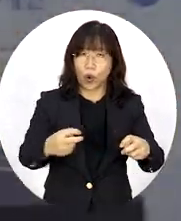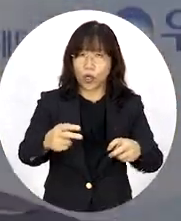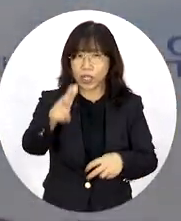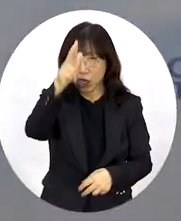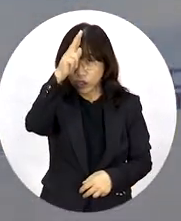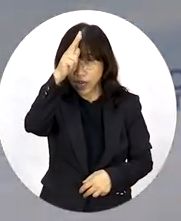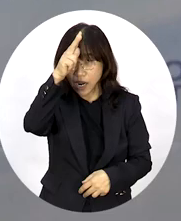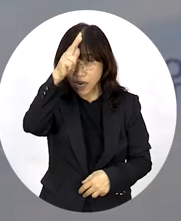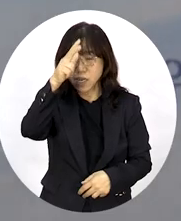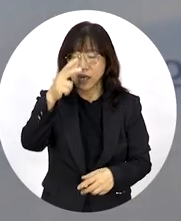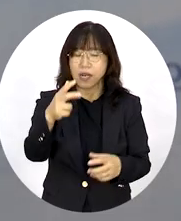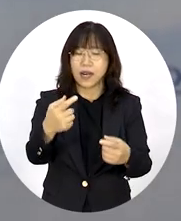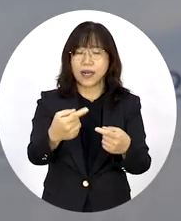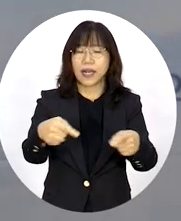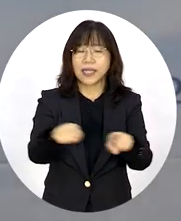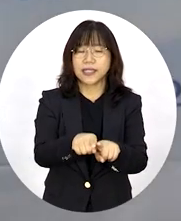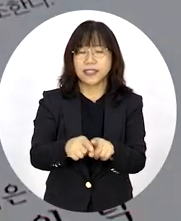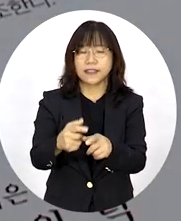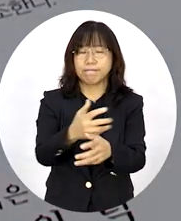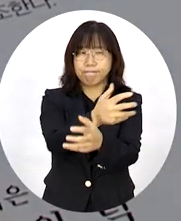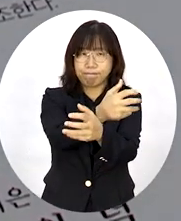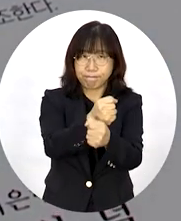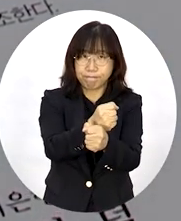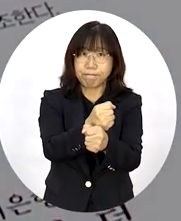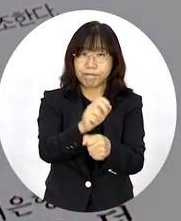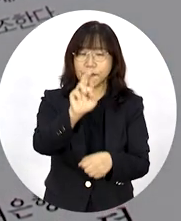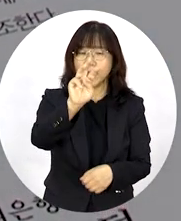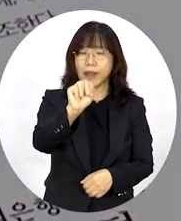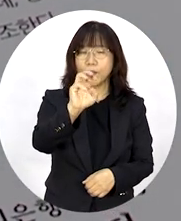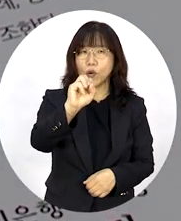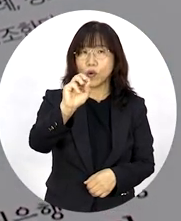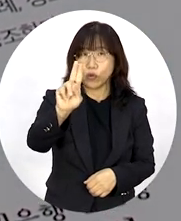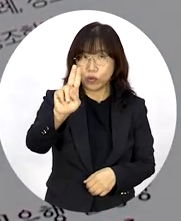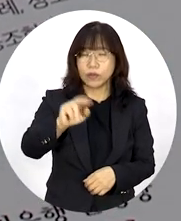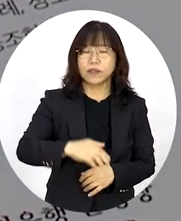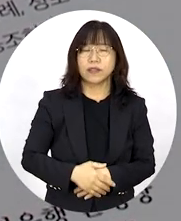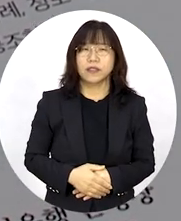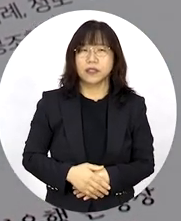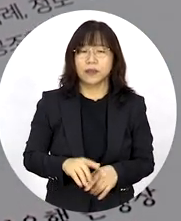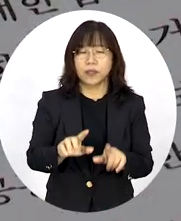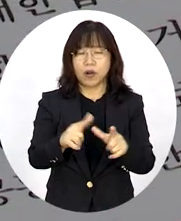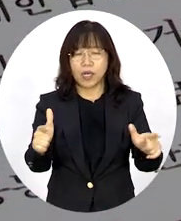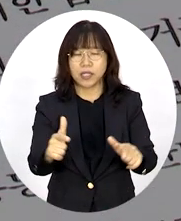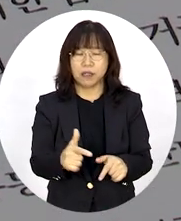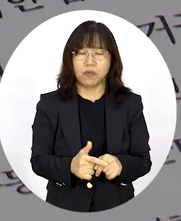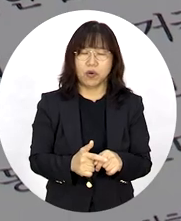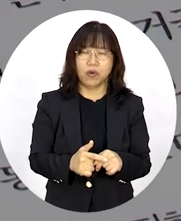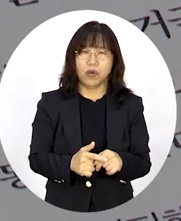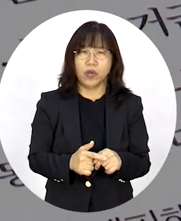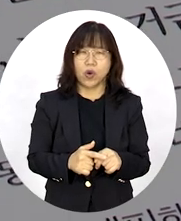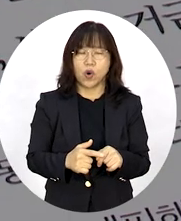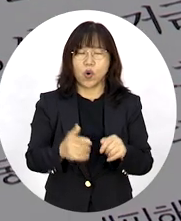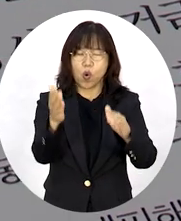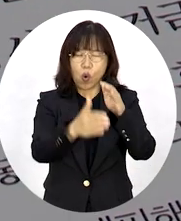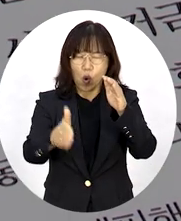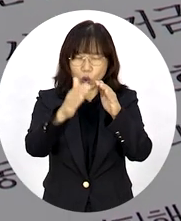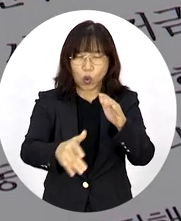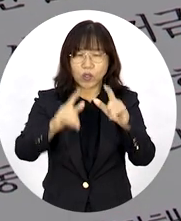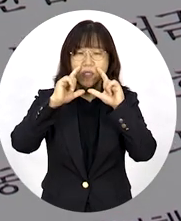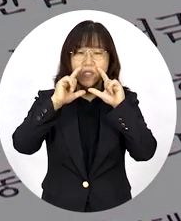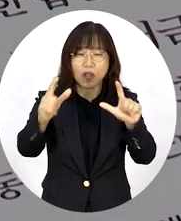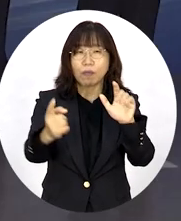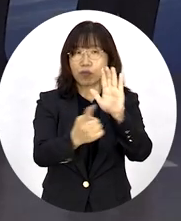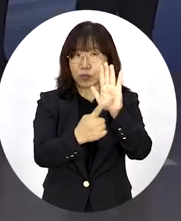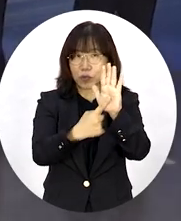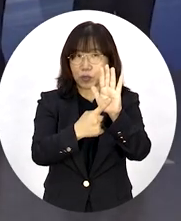경찰청이 mou를 체결했으며 이어 유관기간과 함께 전세사기 근절 및 임차인 보호를 위한 공동선언문을